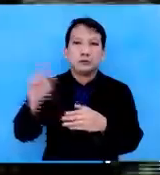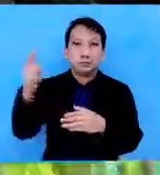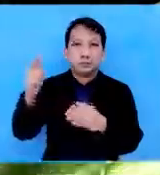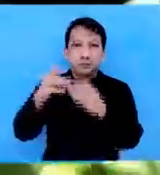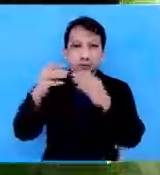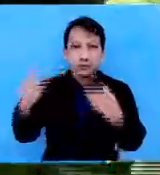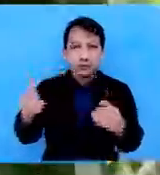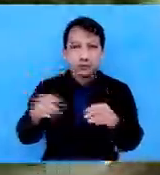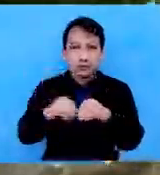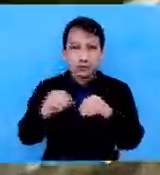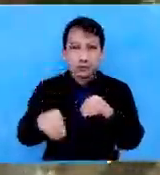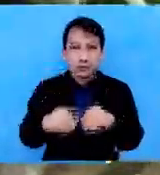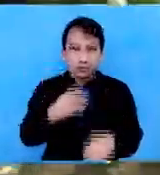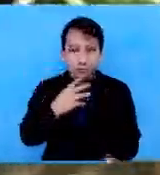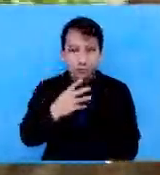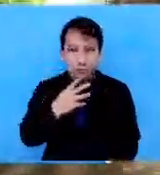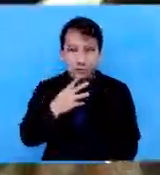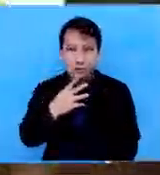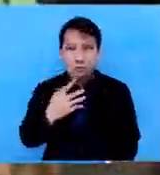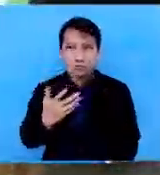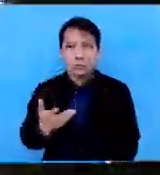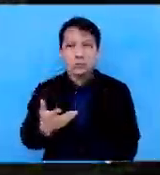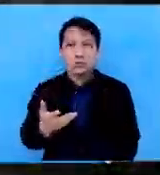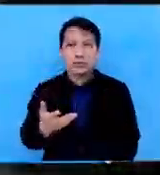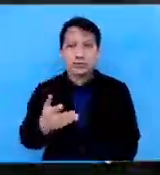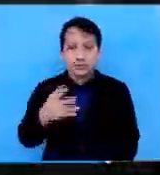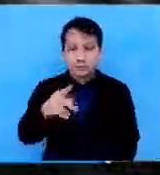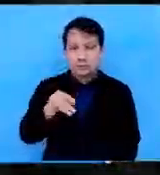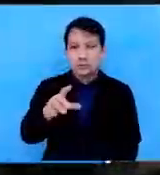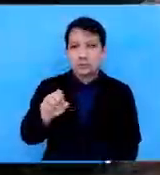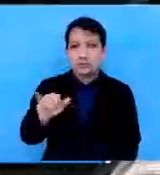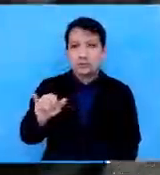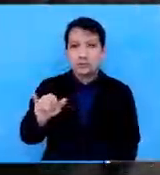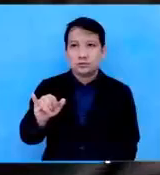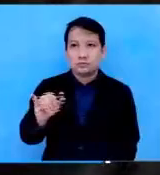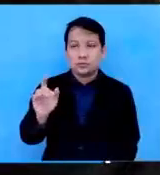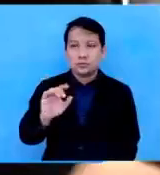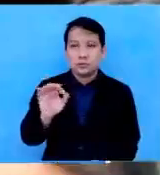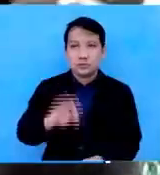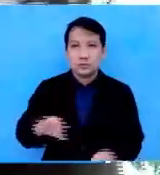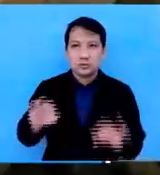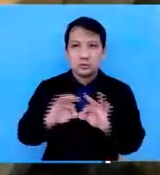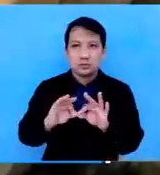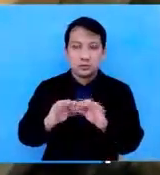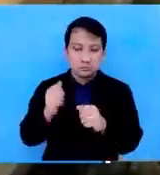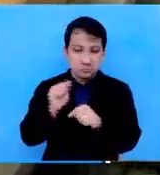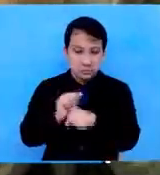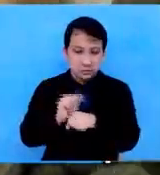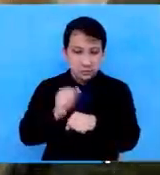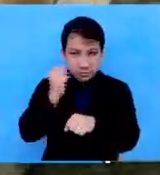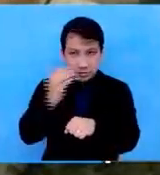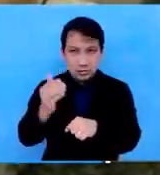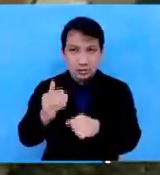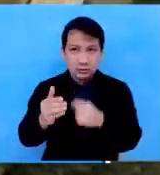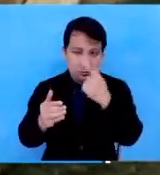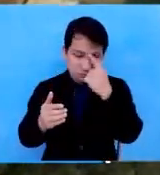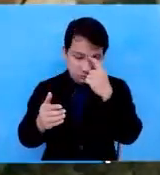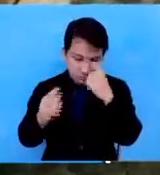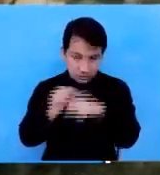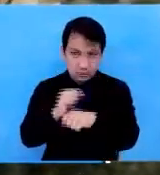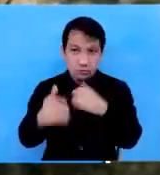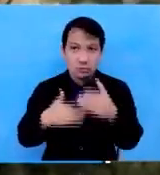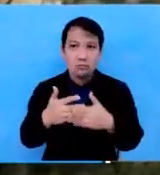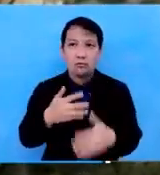means water eh. Ponics comes from the words ponos, which working. So, ibig sabihin, ang nagpapagana na lang dito is yung